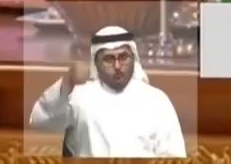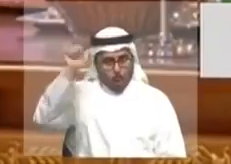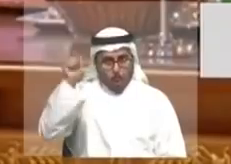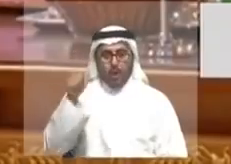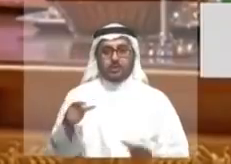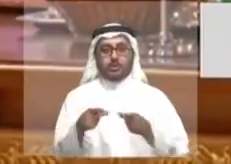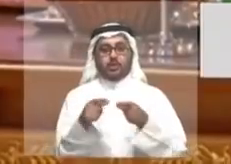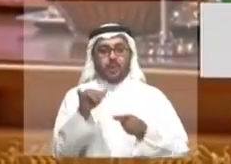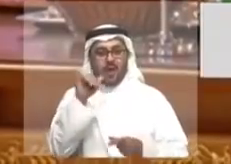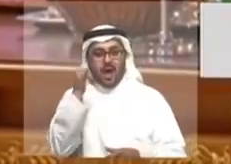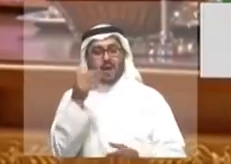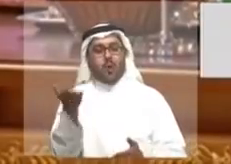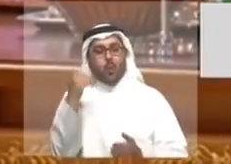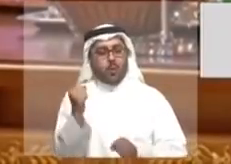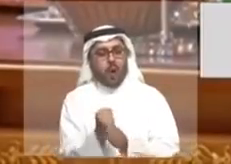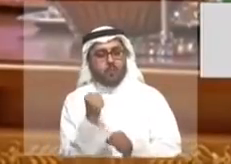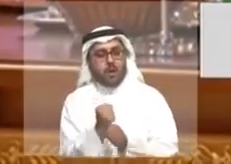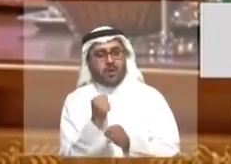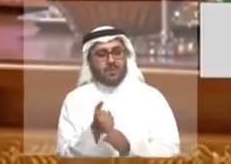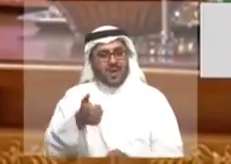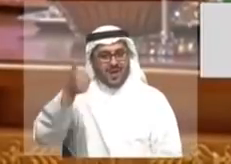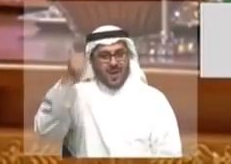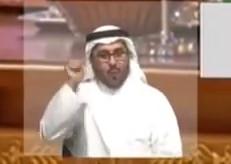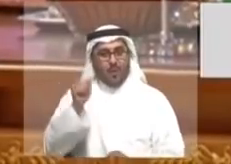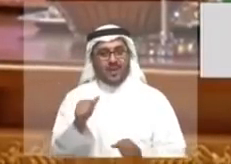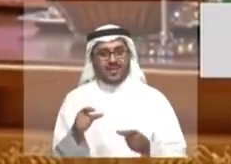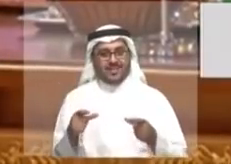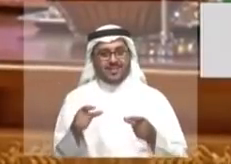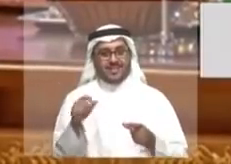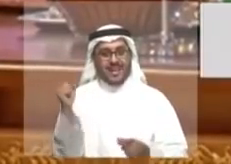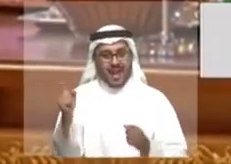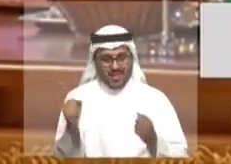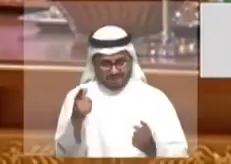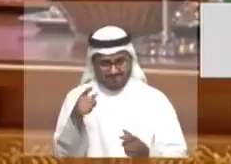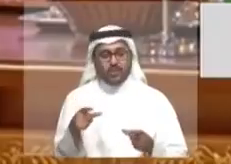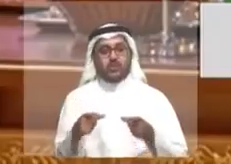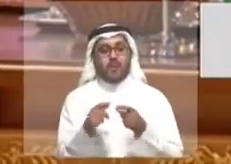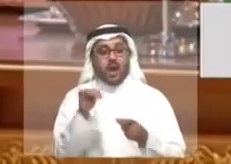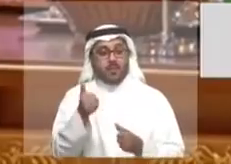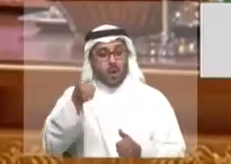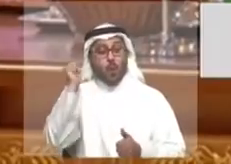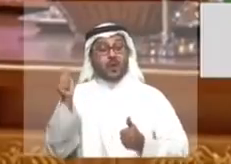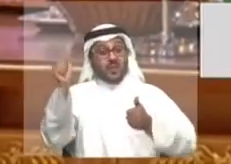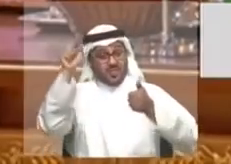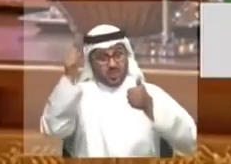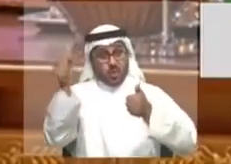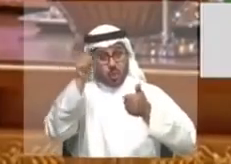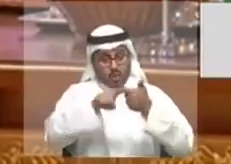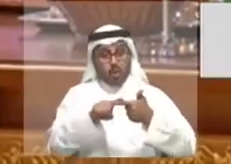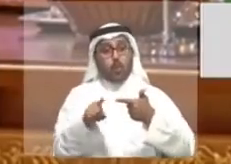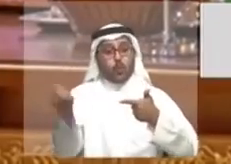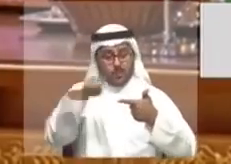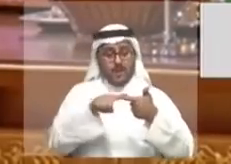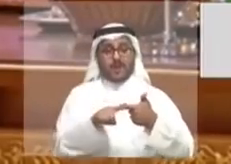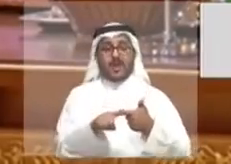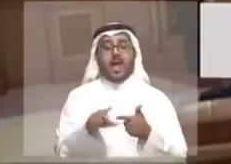من جهود مميزة خلال هذه الدورة السابقة، والشكر موصول لمعالي الأمين